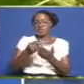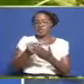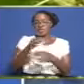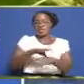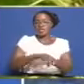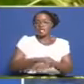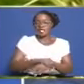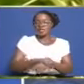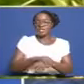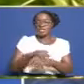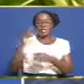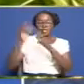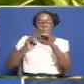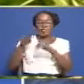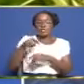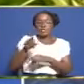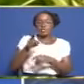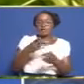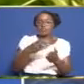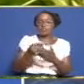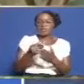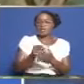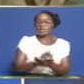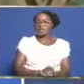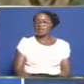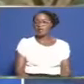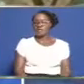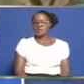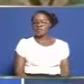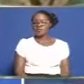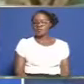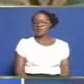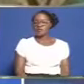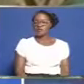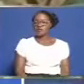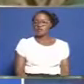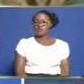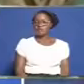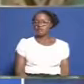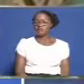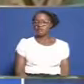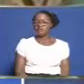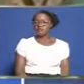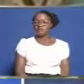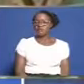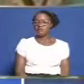kuweza kujitegemea kifedha. Yusuf Farah, Darubini ya Channel 1.